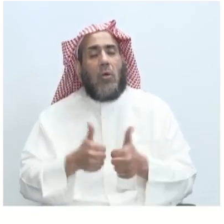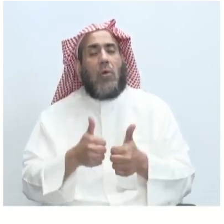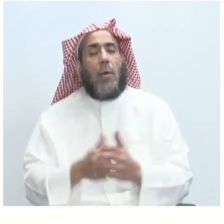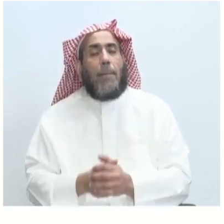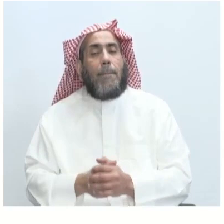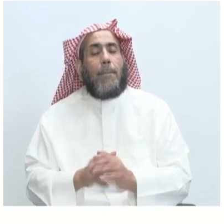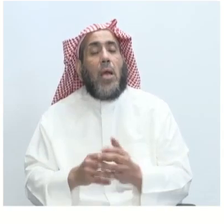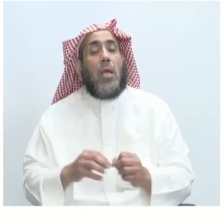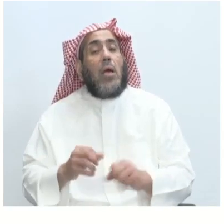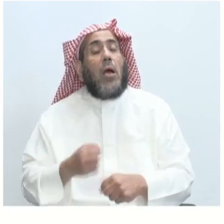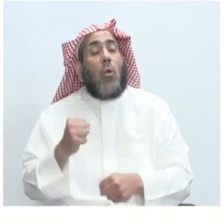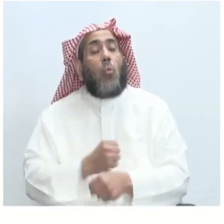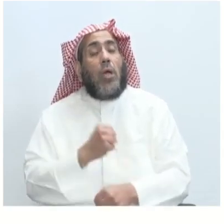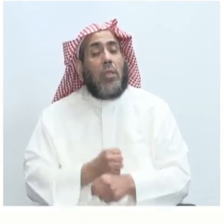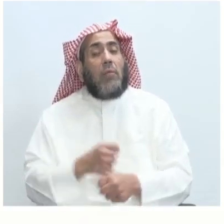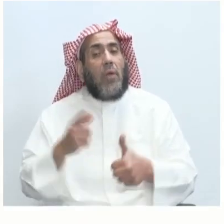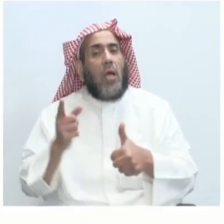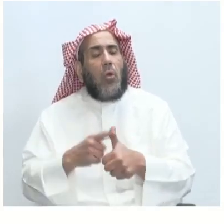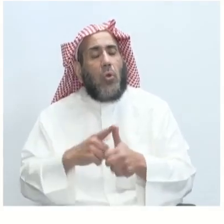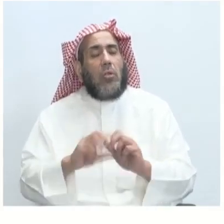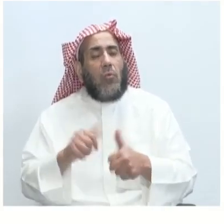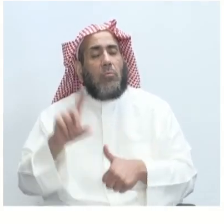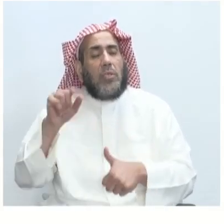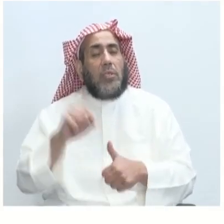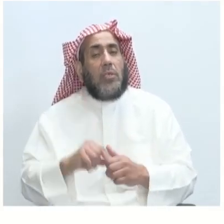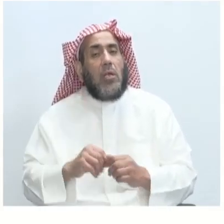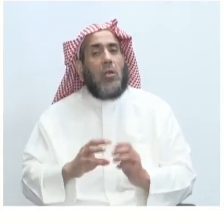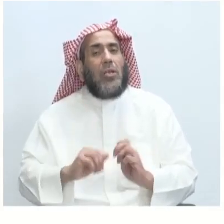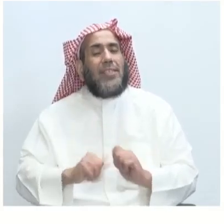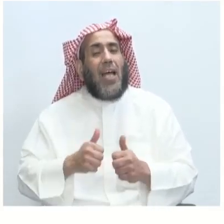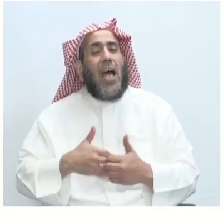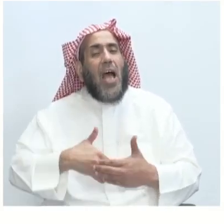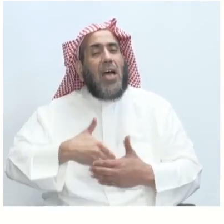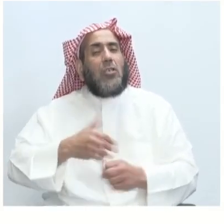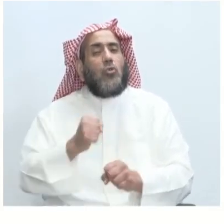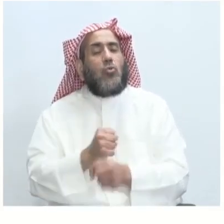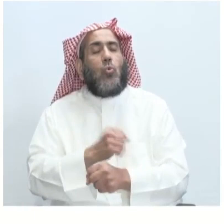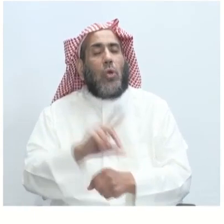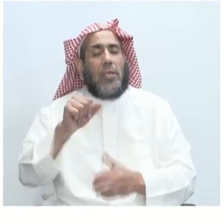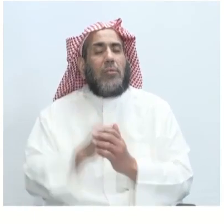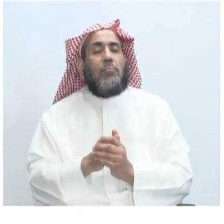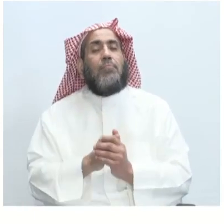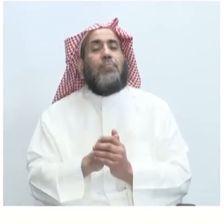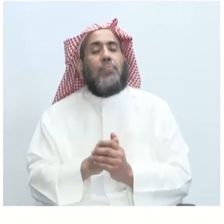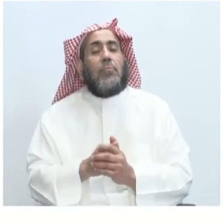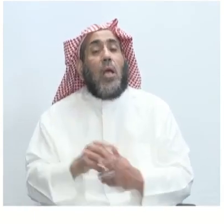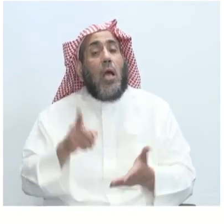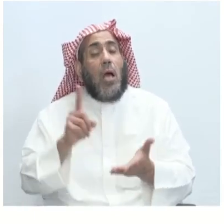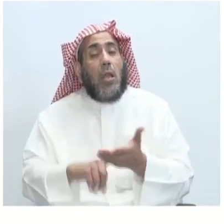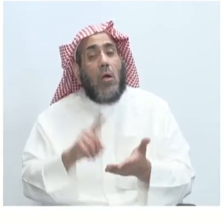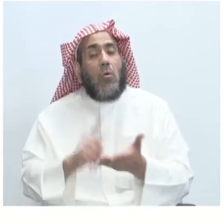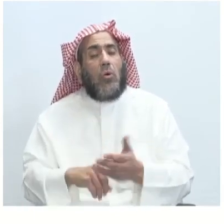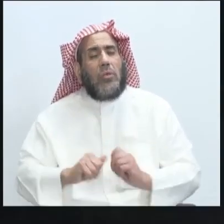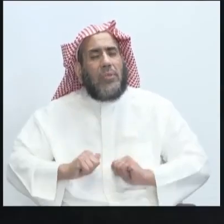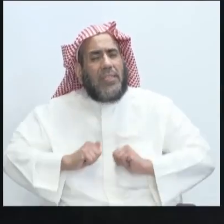ما هي الوظيفه الاولى للممتازين اصدار السلوك احسنتم انه